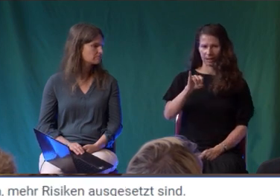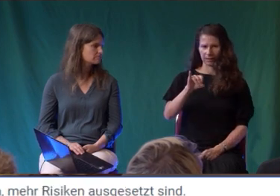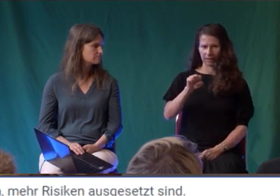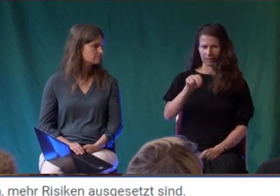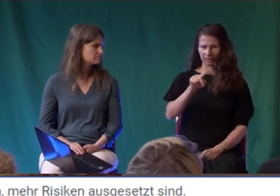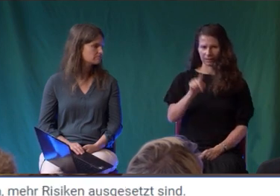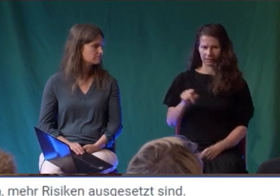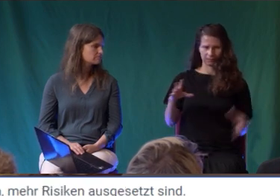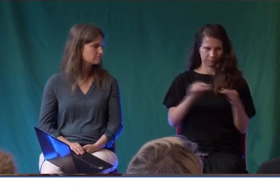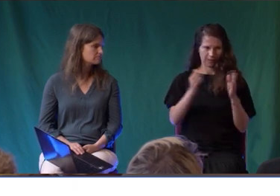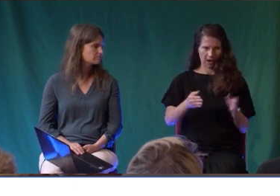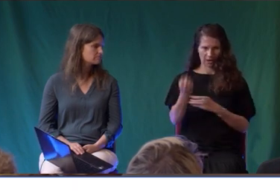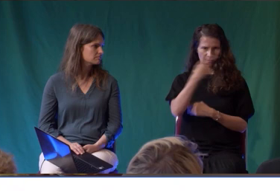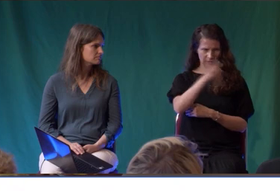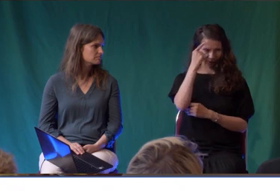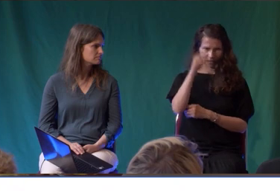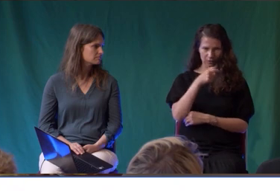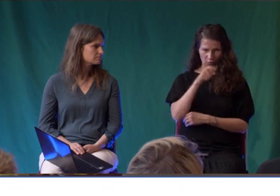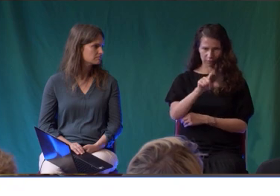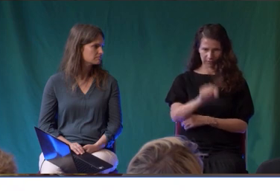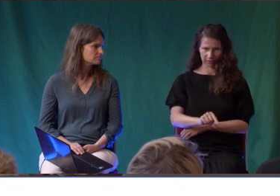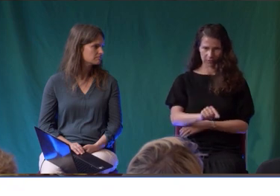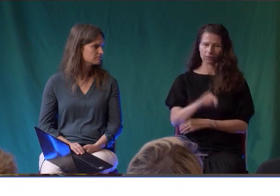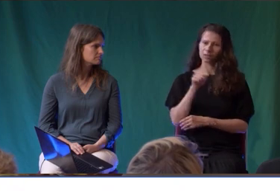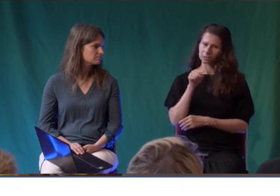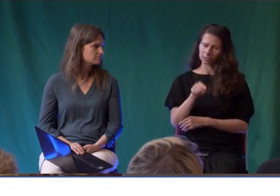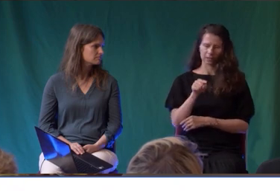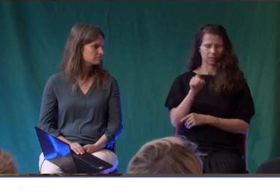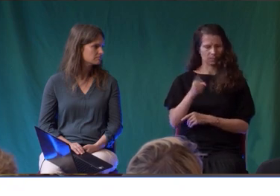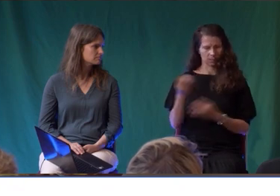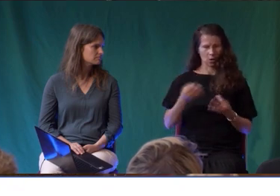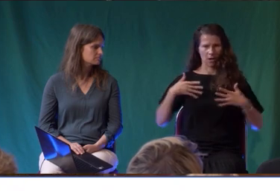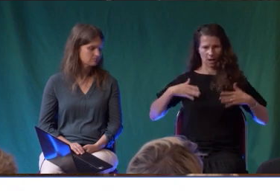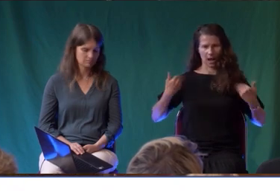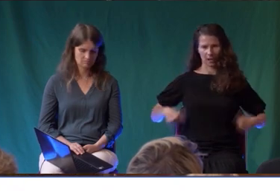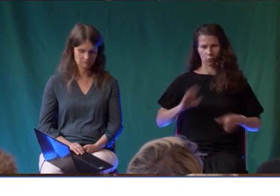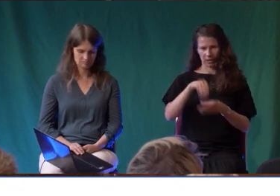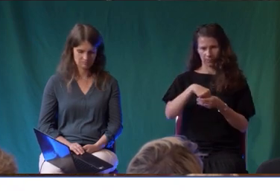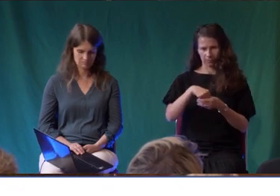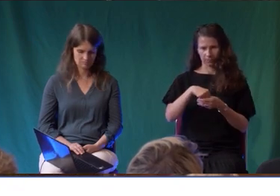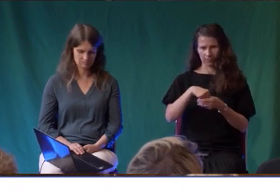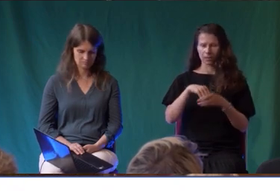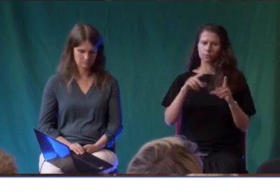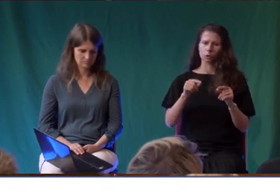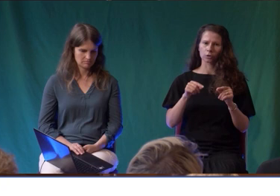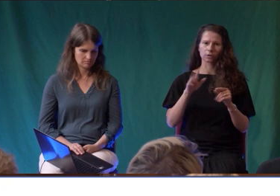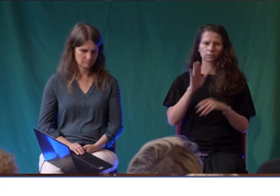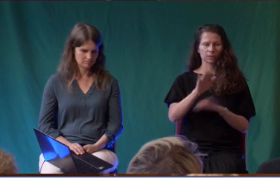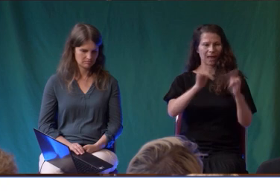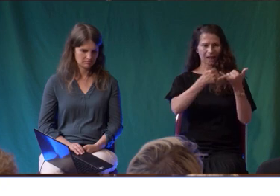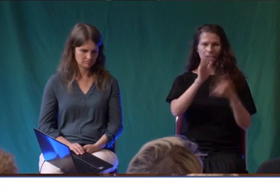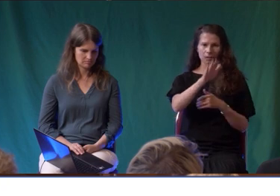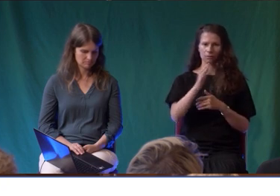Thema mit dem man sich beschäftigen muss wenn es um begleitete Eltern schafft geht also wie man sozusagen diese Widerstandskraft